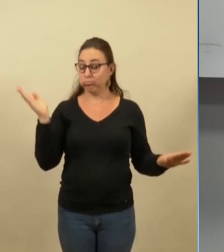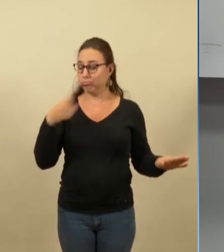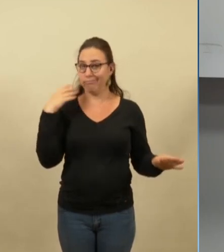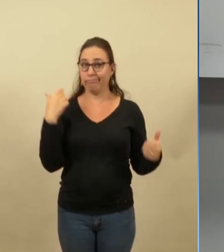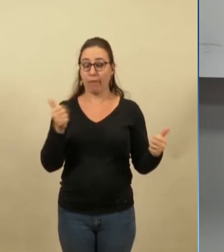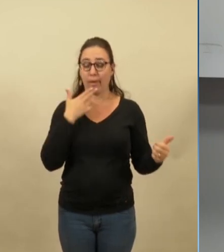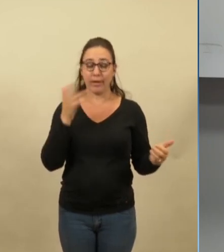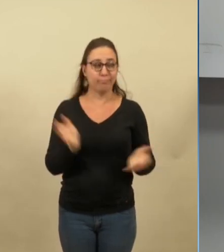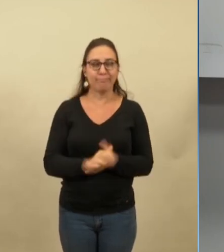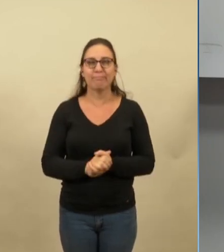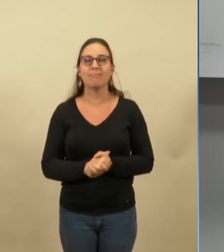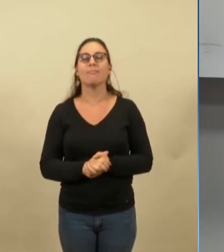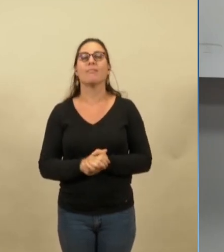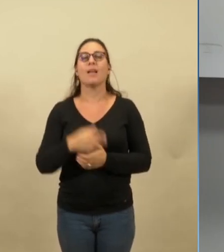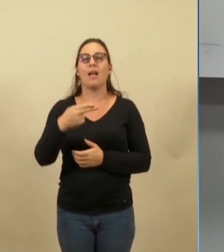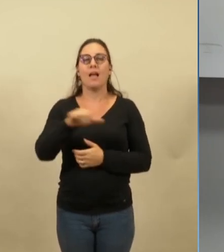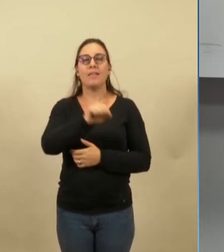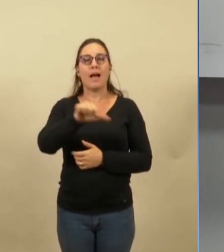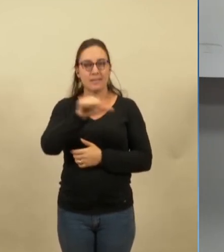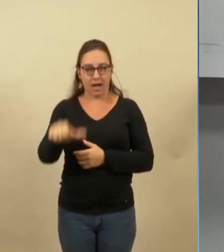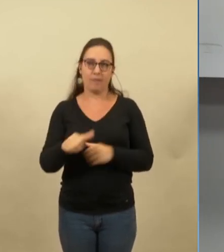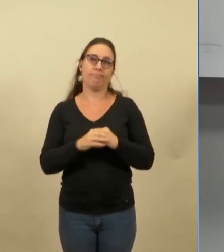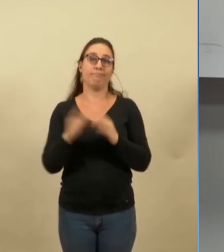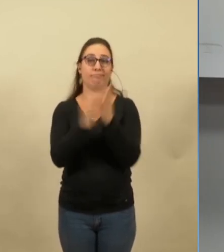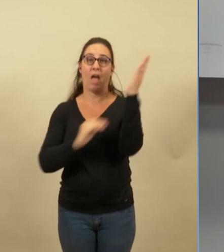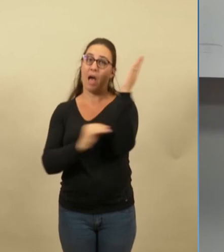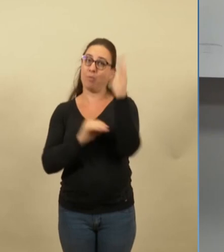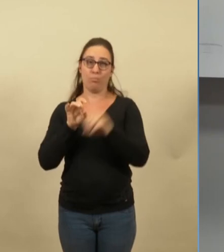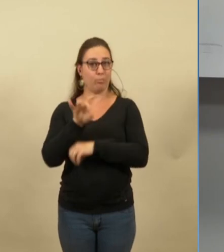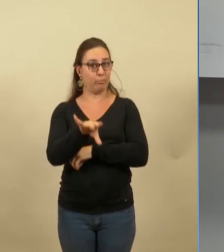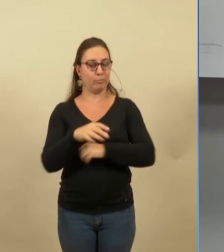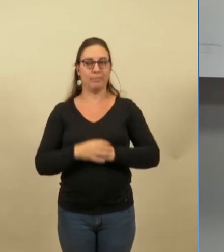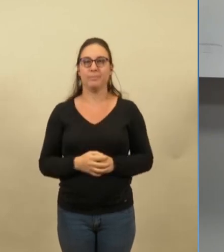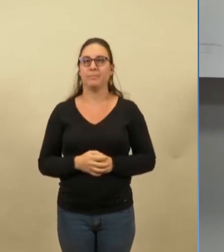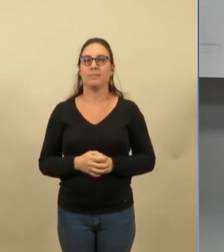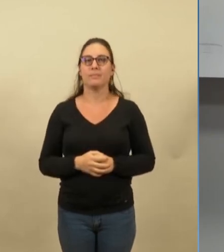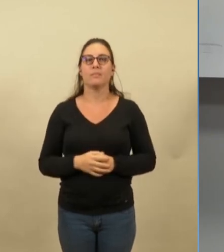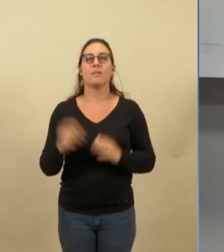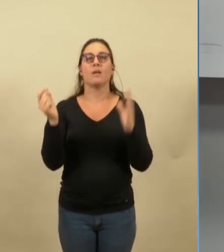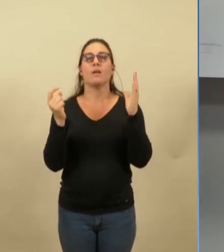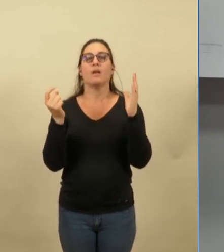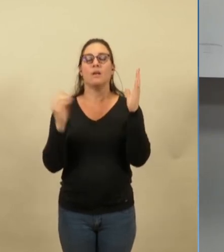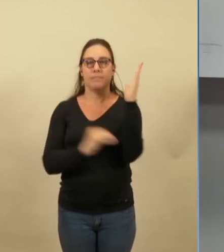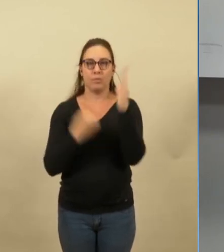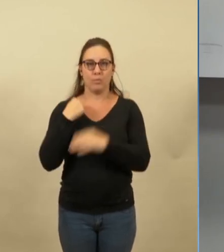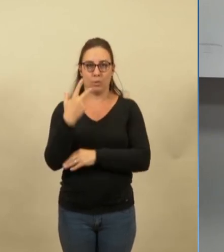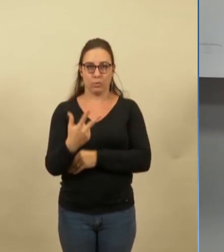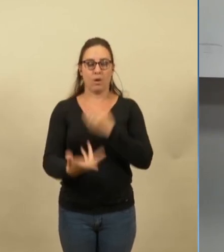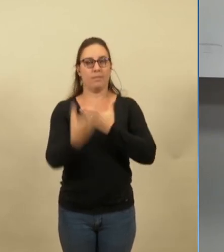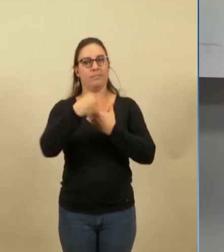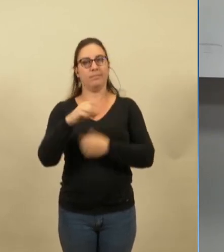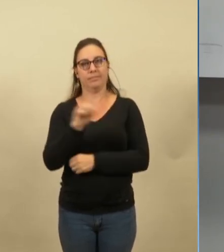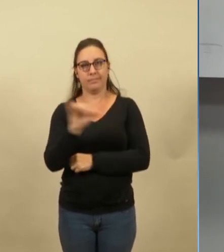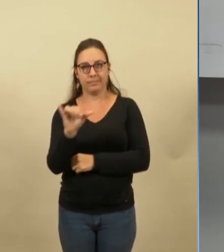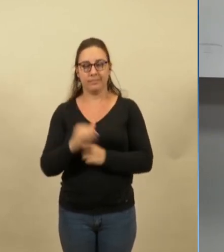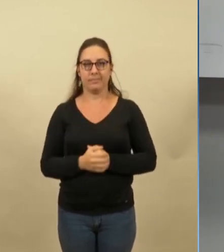et donc NASA amendement rejeté amendement numéro 3 qui ne prend pas par vos votes